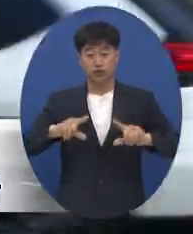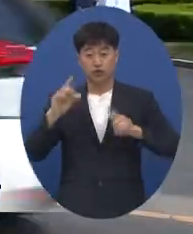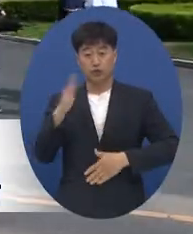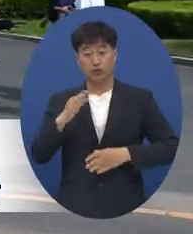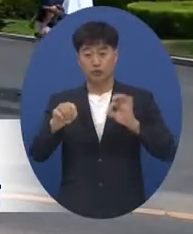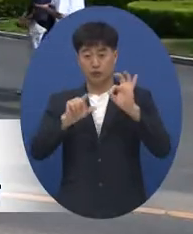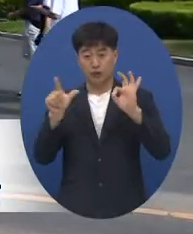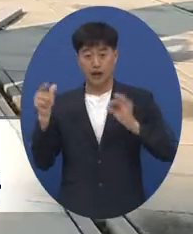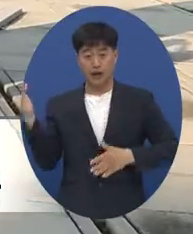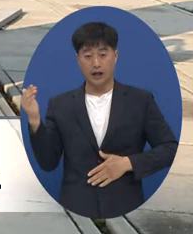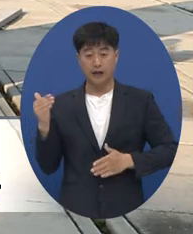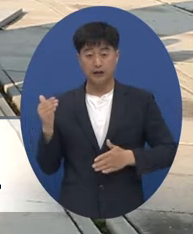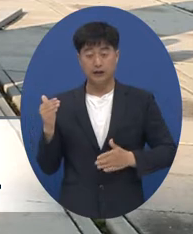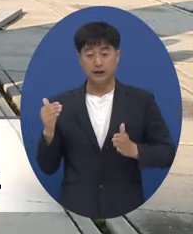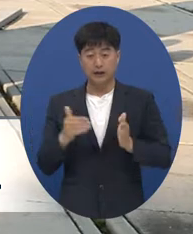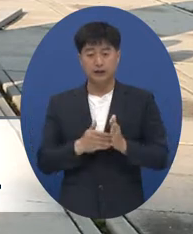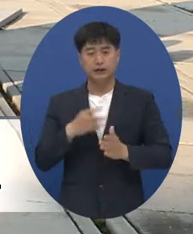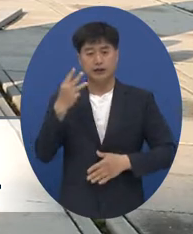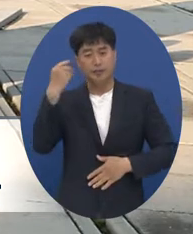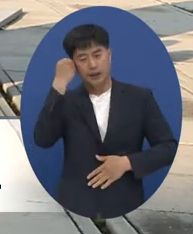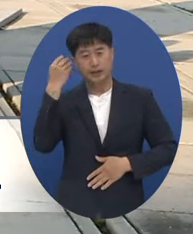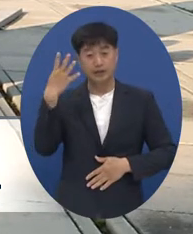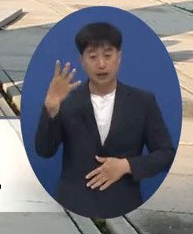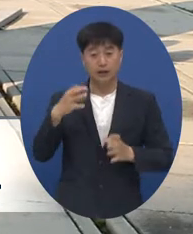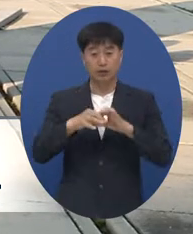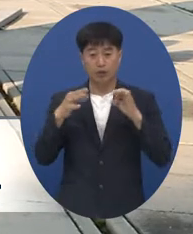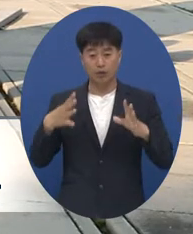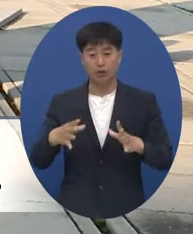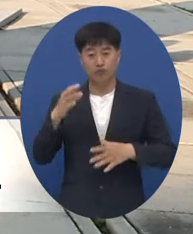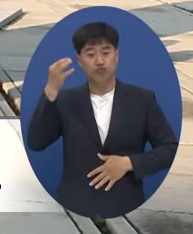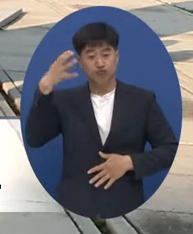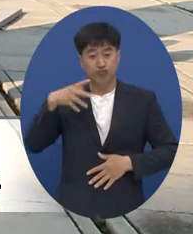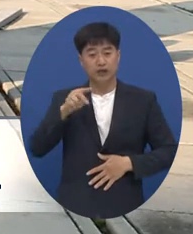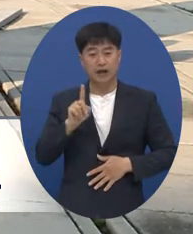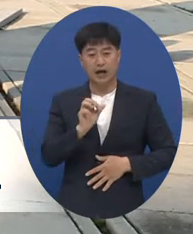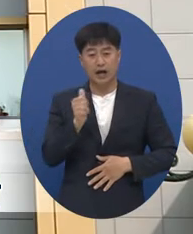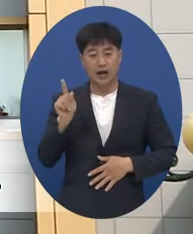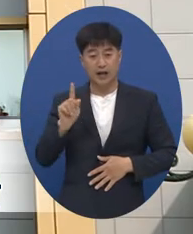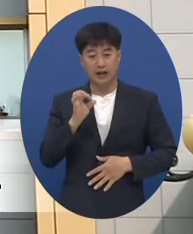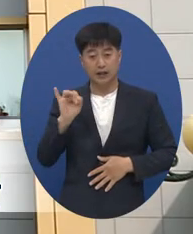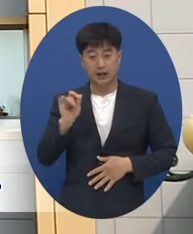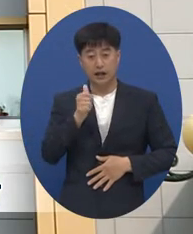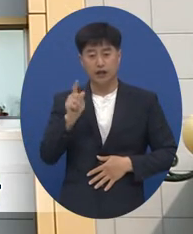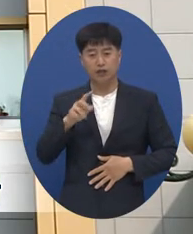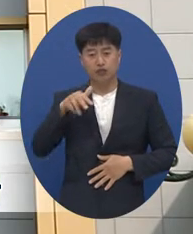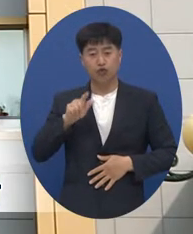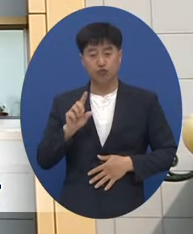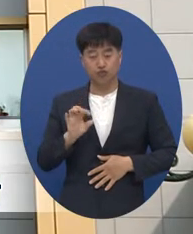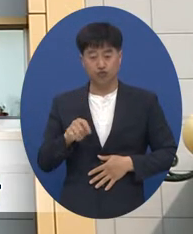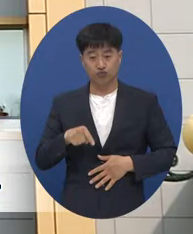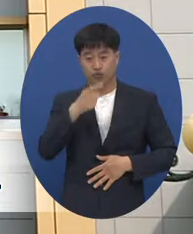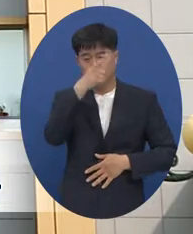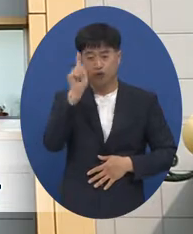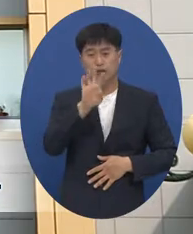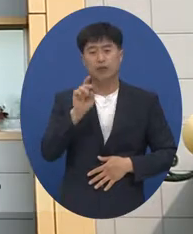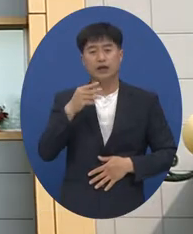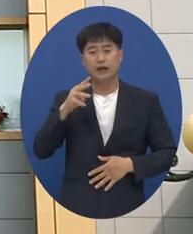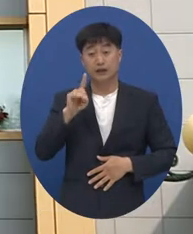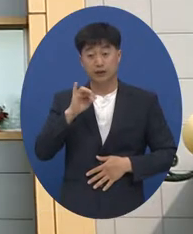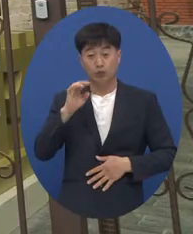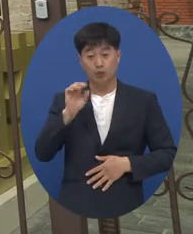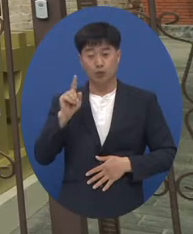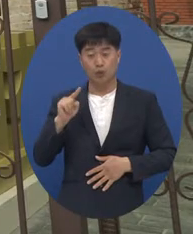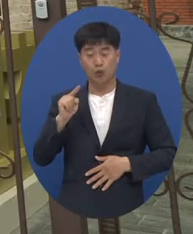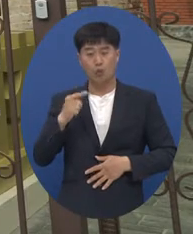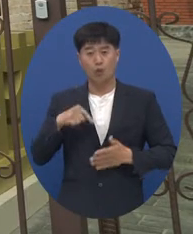19일부터 10월까지 3박 4일간 일정으로 중국 상하이와 항저우, 러시아 블라디보스톡과 우수리스크에 있는